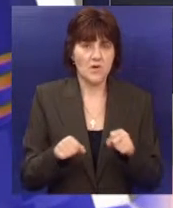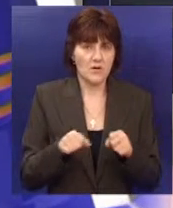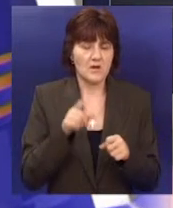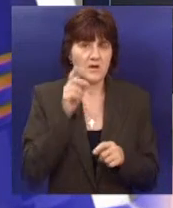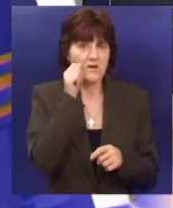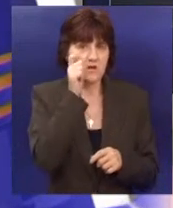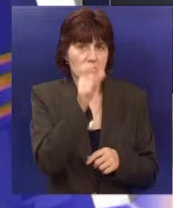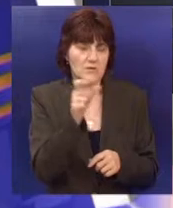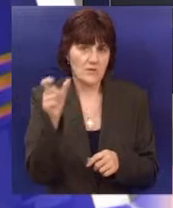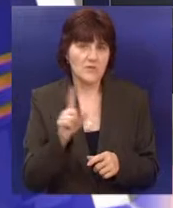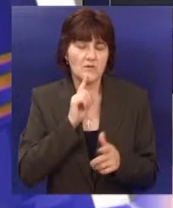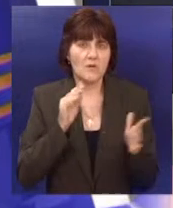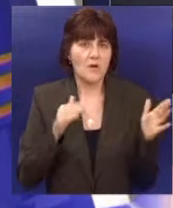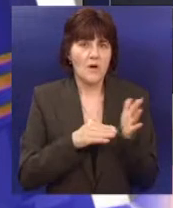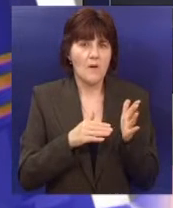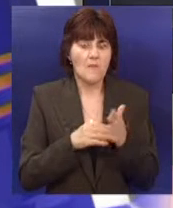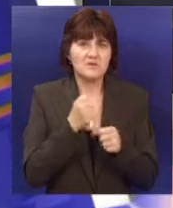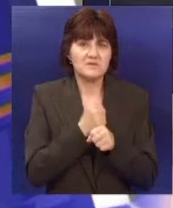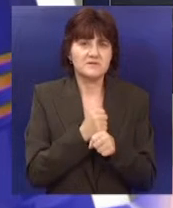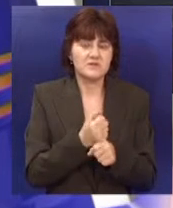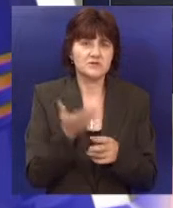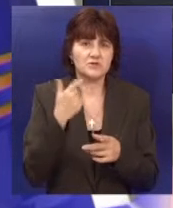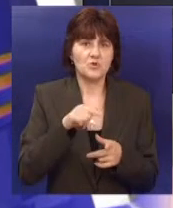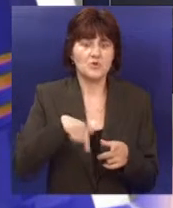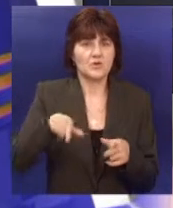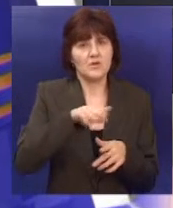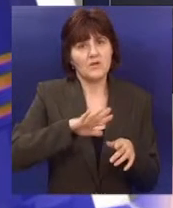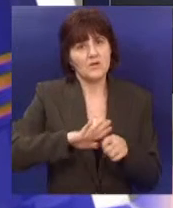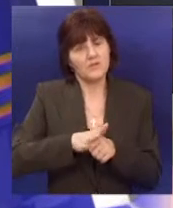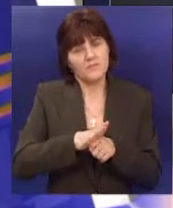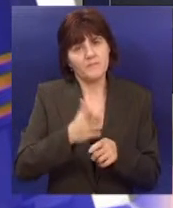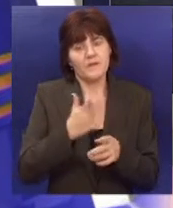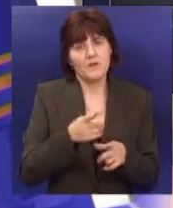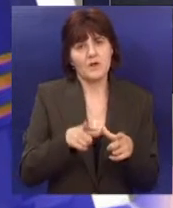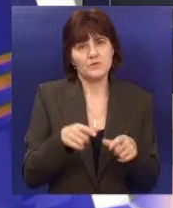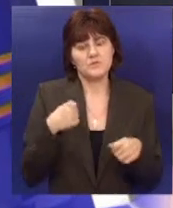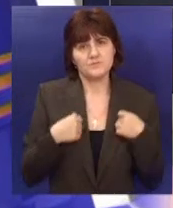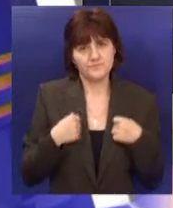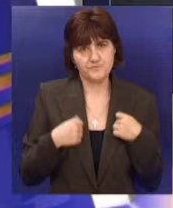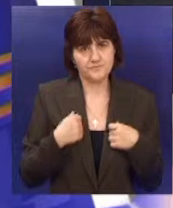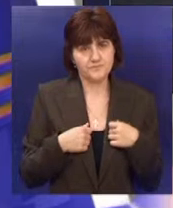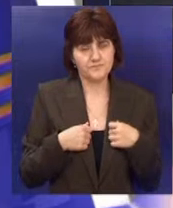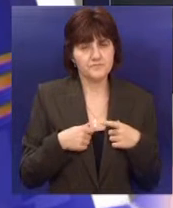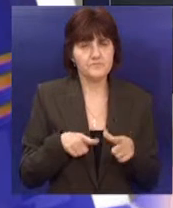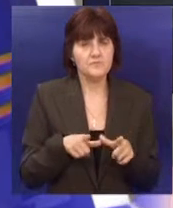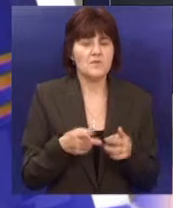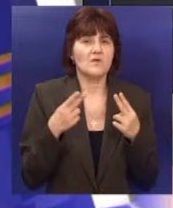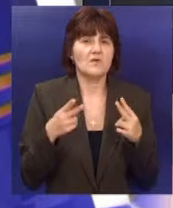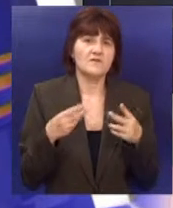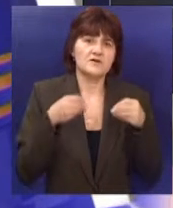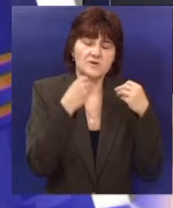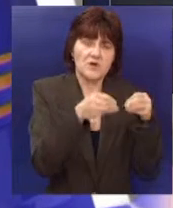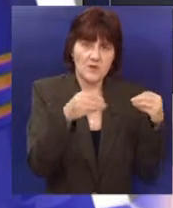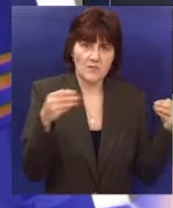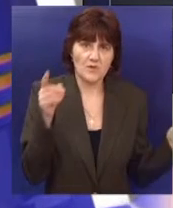uprave i građana koji imaju interes i potrebu za zaštitu od diskriminacije održan je u četvrtak u Subotici. Seminar je organizovan u